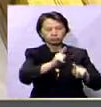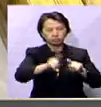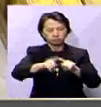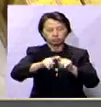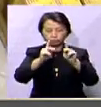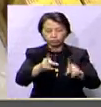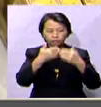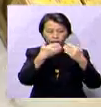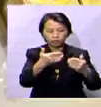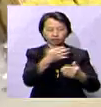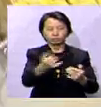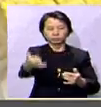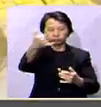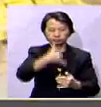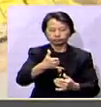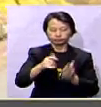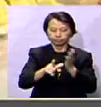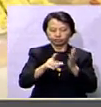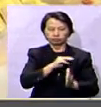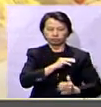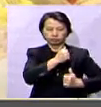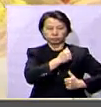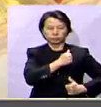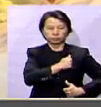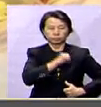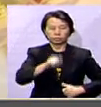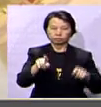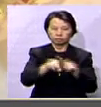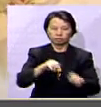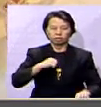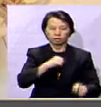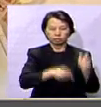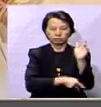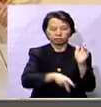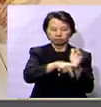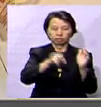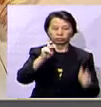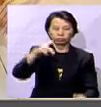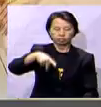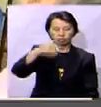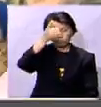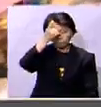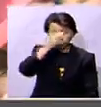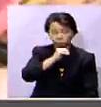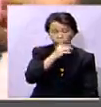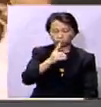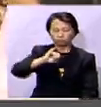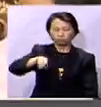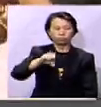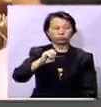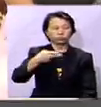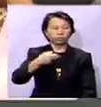pelbagai pihak termasuk kunjungan timbalan Menteri Pertahanan yang juga Ahli Parlimen Kubang Pasu, Datuk Seri Muhammad Johari